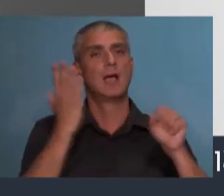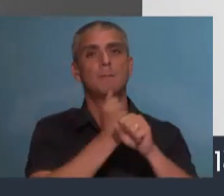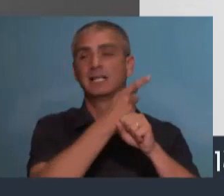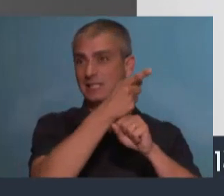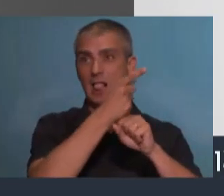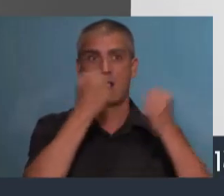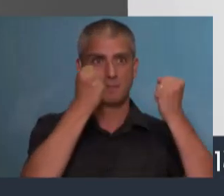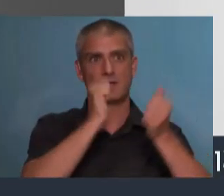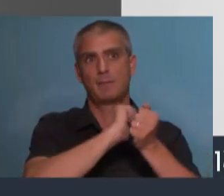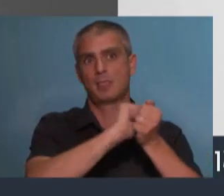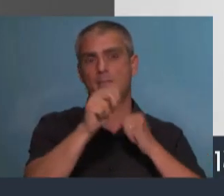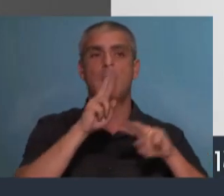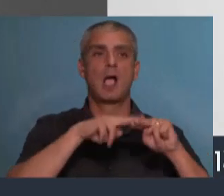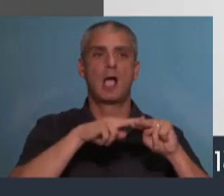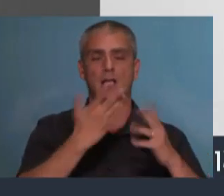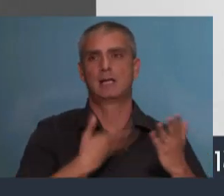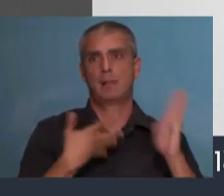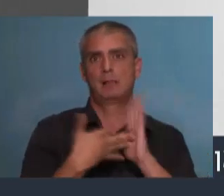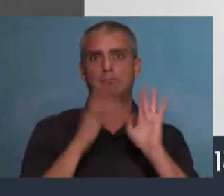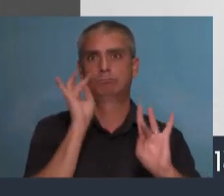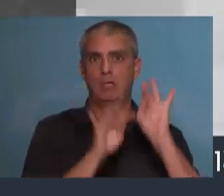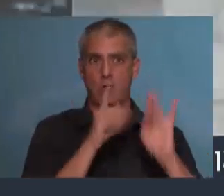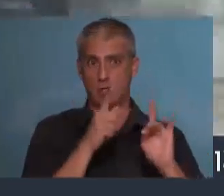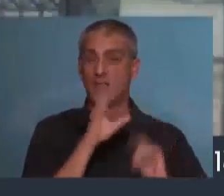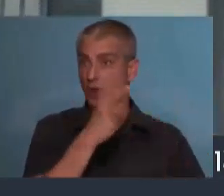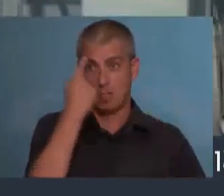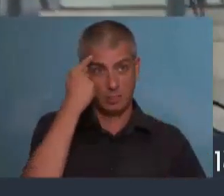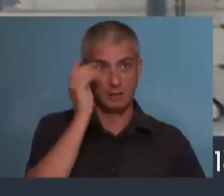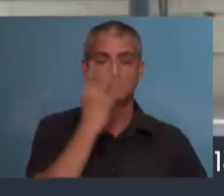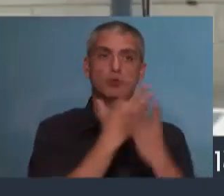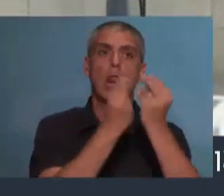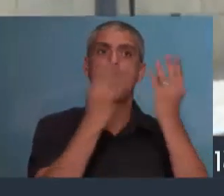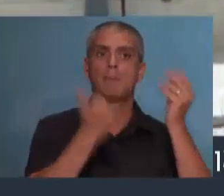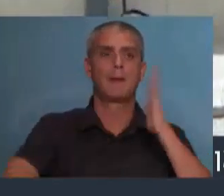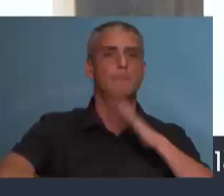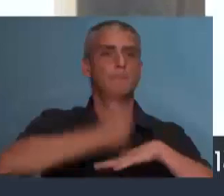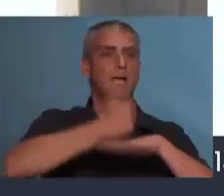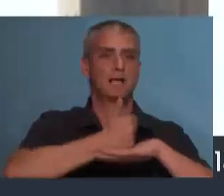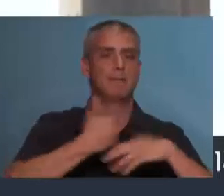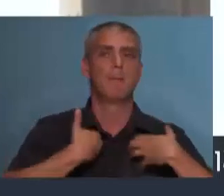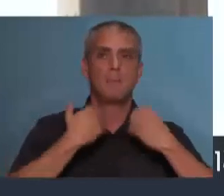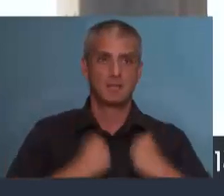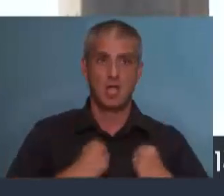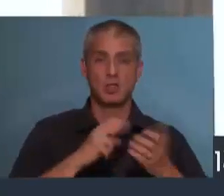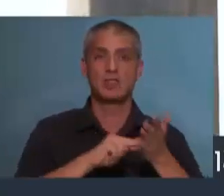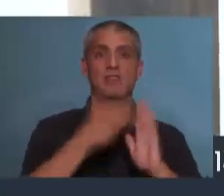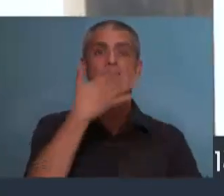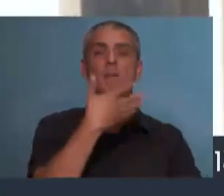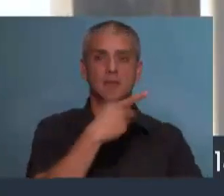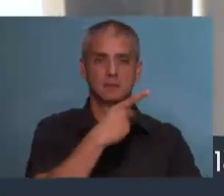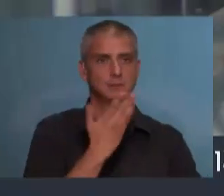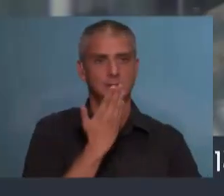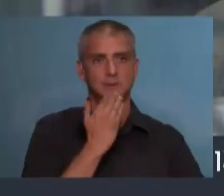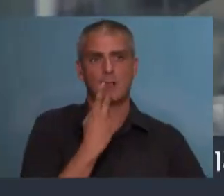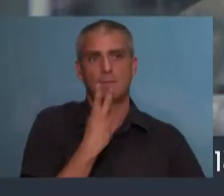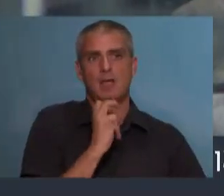האיראנים, נמחק אחרי שספג ביקורת, אף שזו דעתם של רבים ובחירים במערכת הביטחונית והמדינית, בישראל